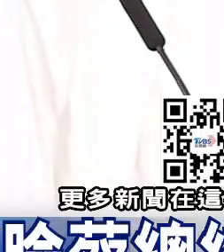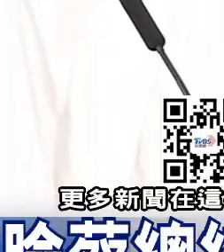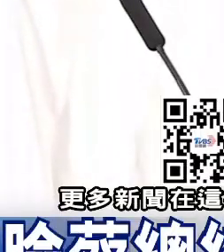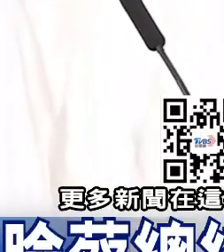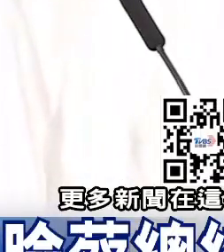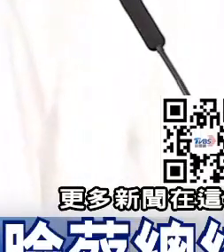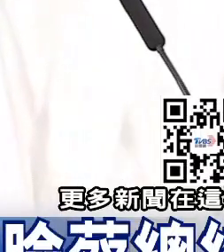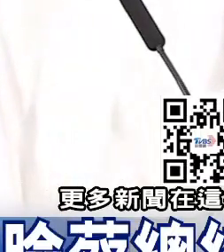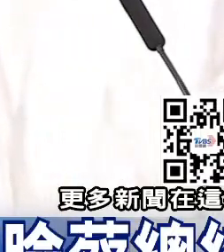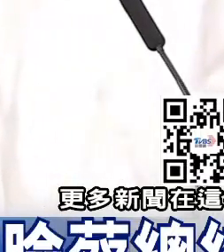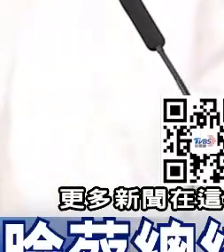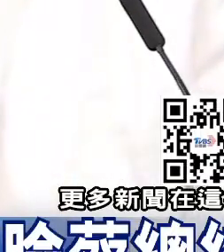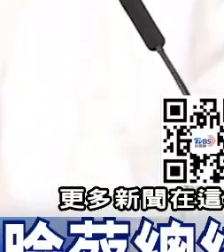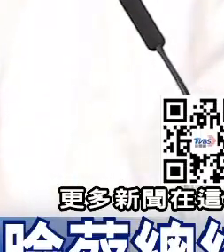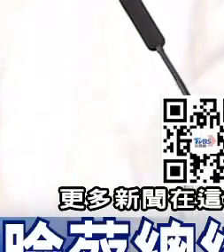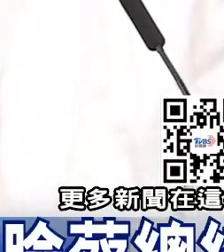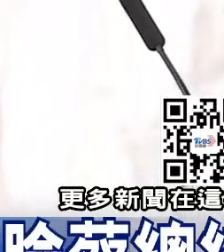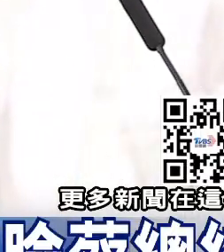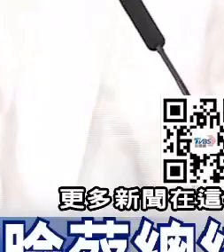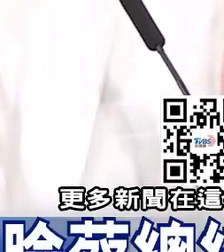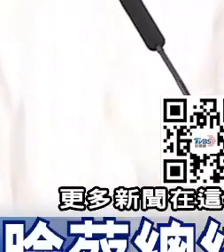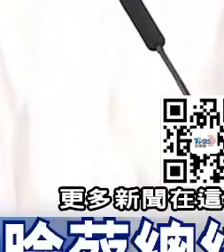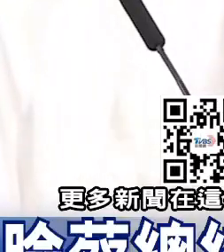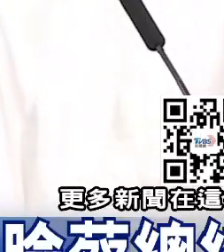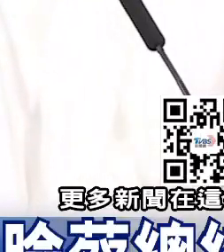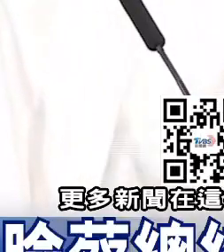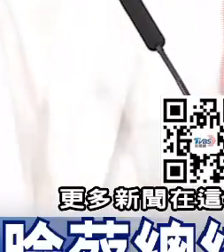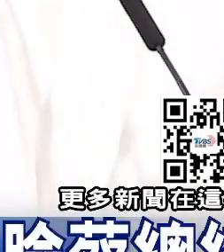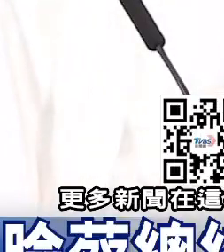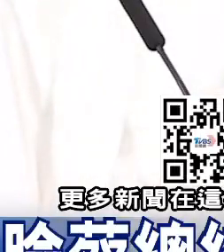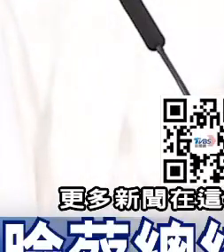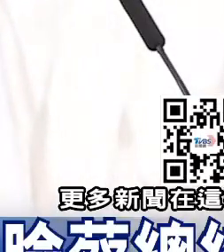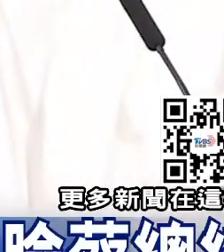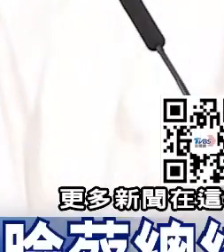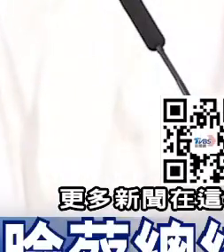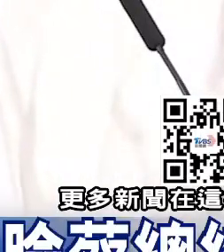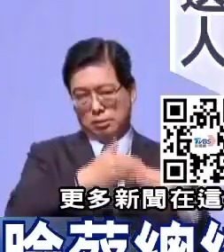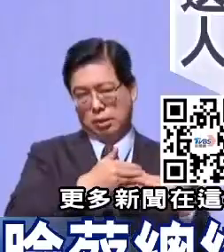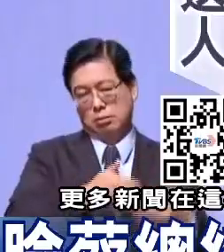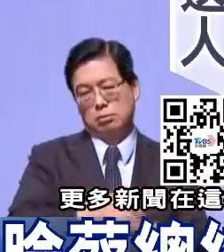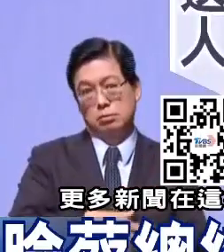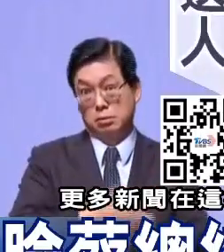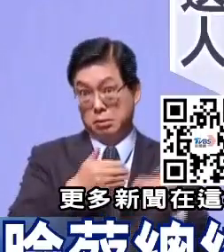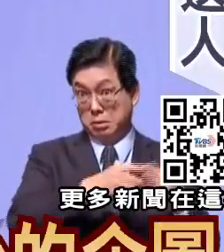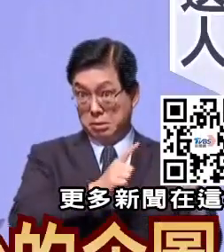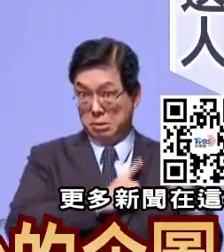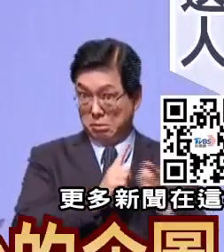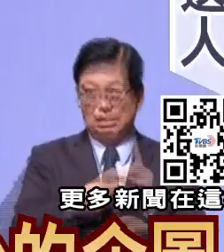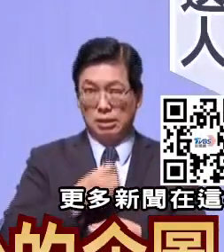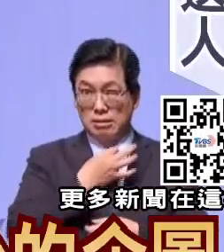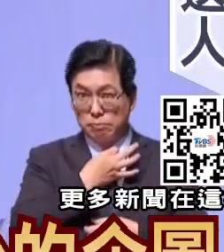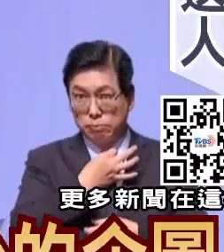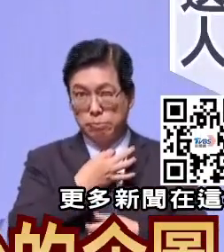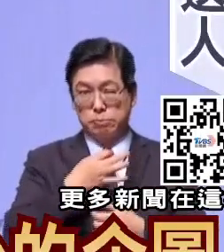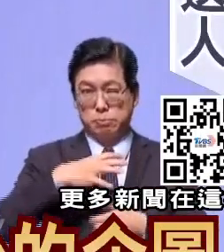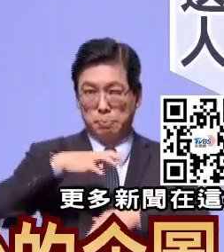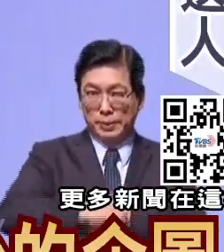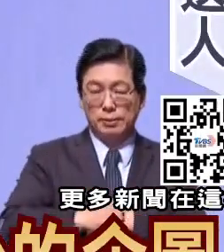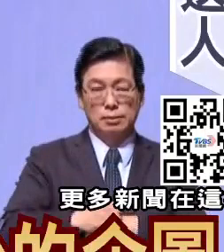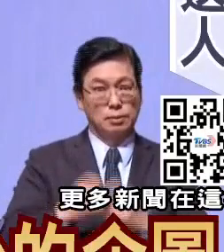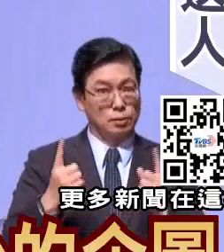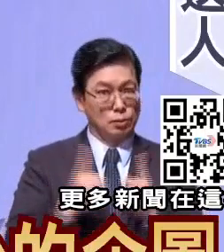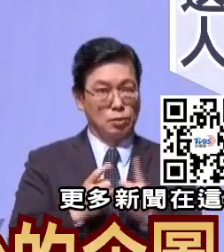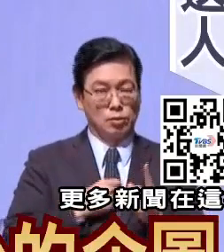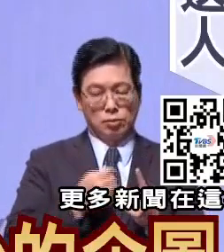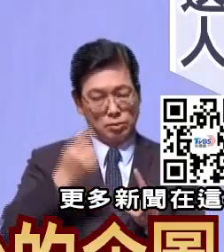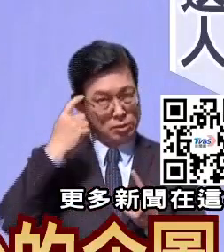指挥官，台海局势紧绷之际，当选之后会续办双城论坛吗？ 对岸磨我日气，他现在对我们有相当